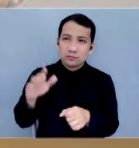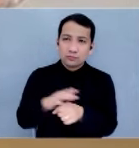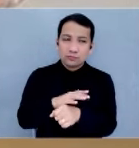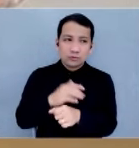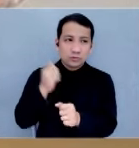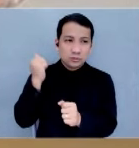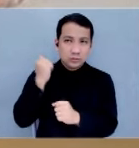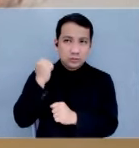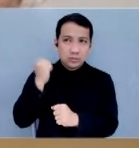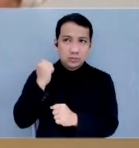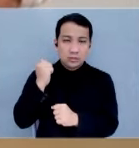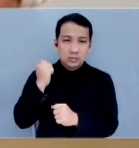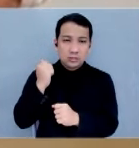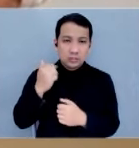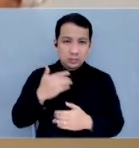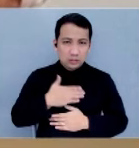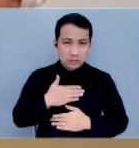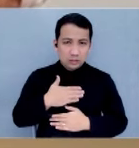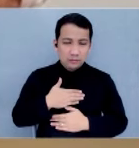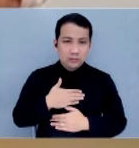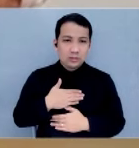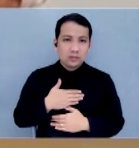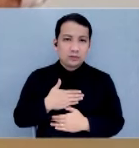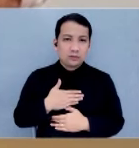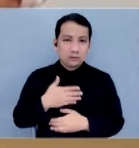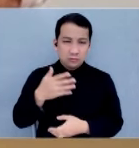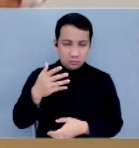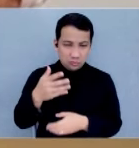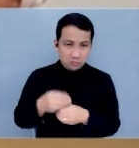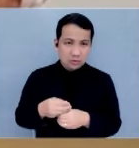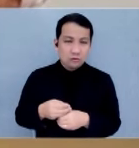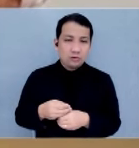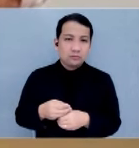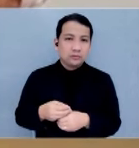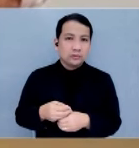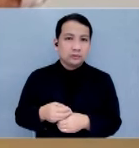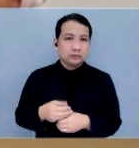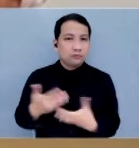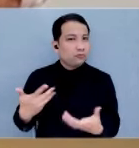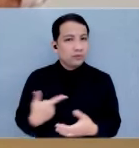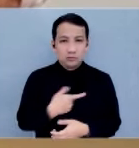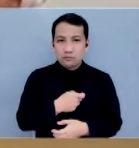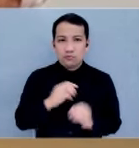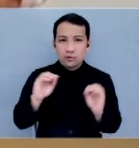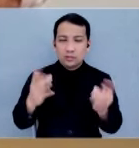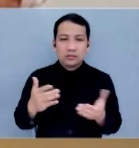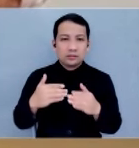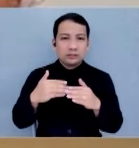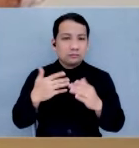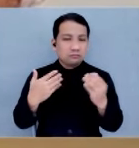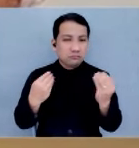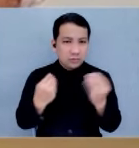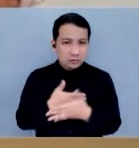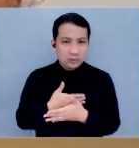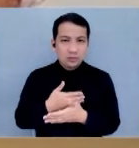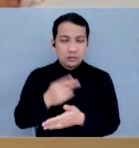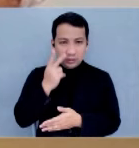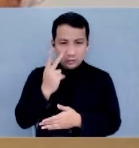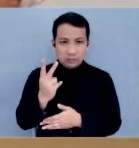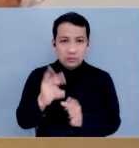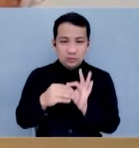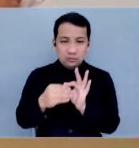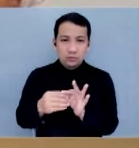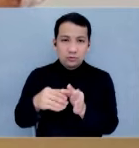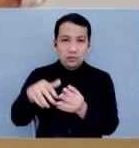at ligaya. Dagdag pa niya rito, "Wala na ang sakit, wala na ang takot. Makikita kita sa mga